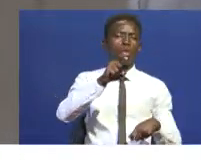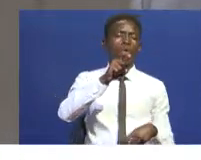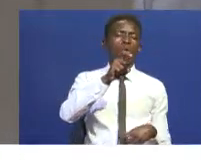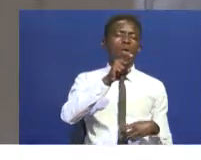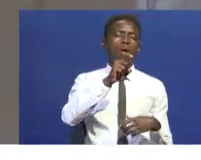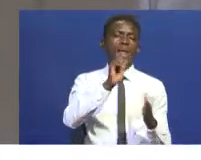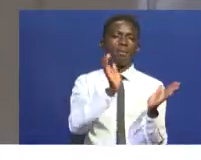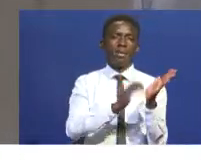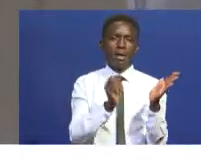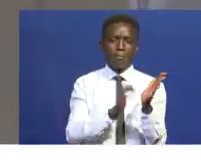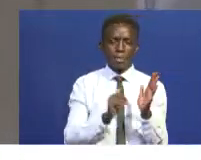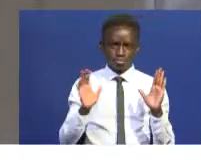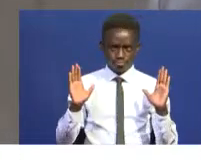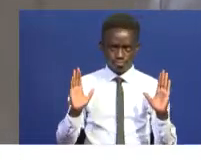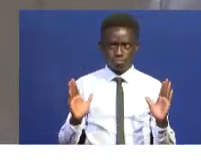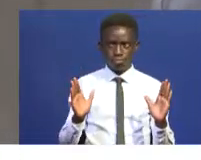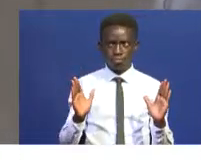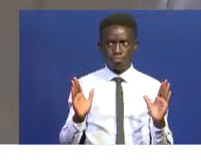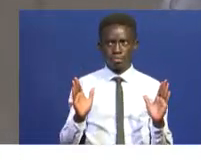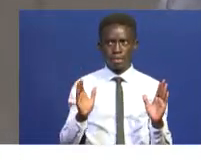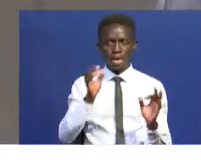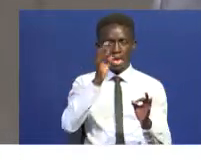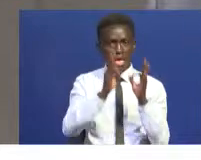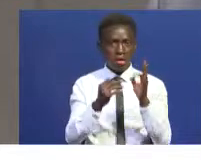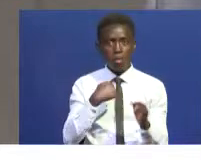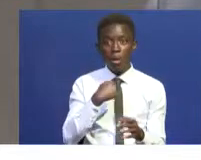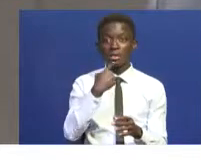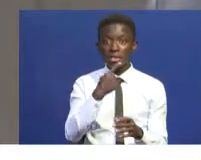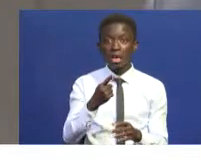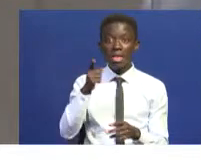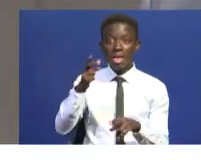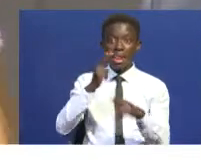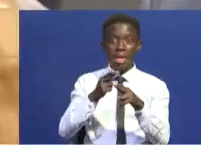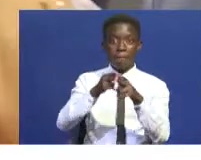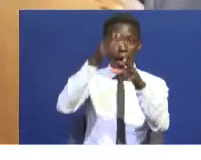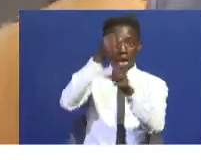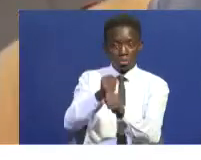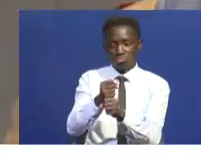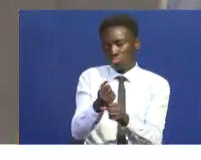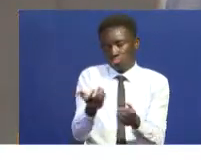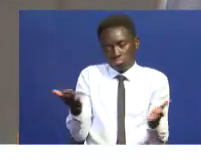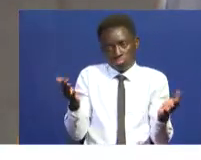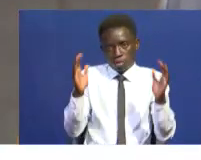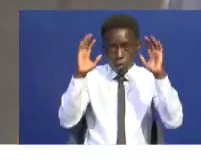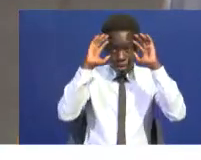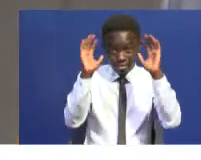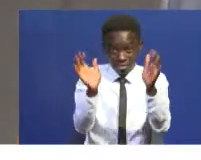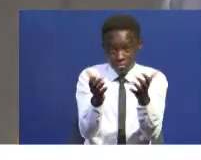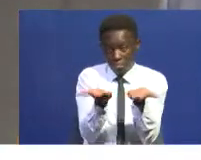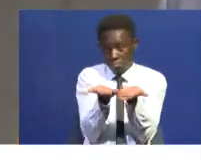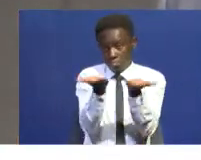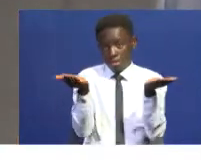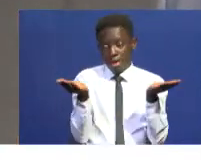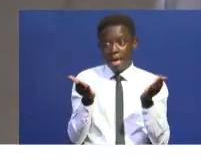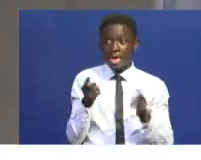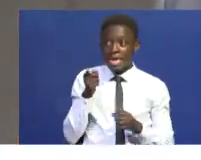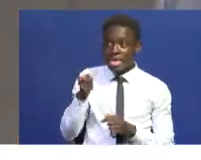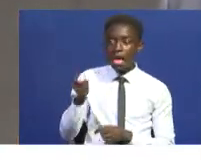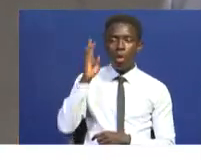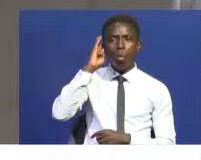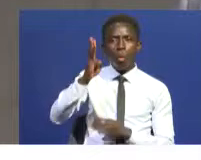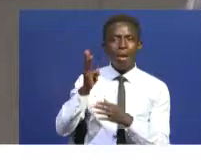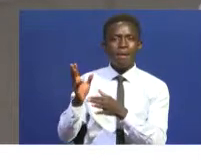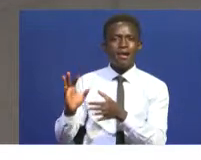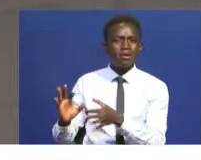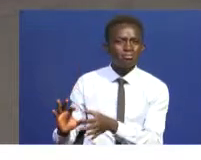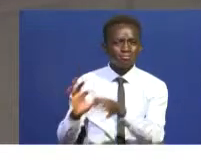Akamba. If you want to call it association, it's up to you. But this is what is going to unify, this is now going